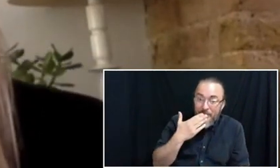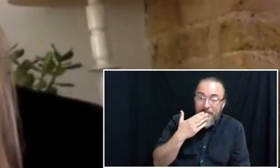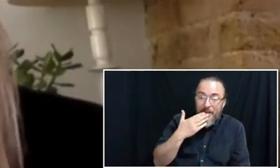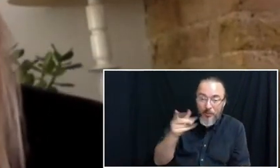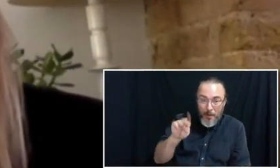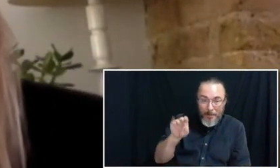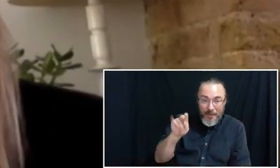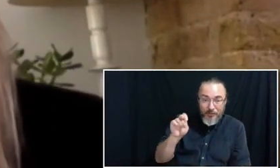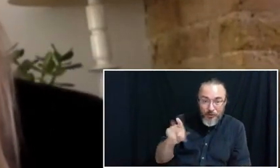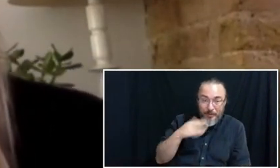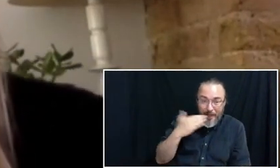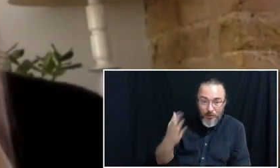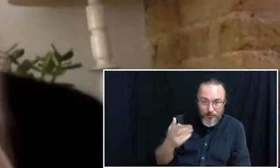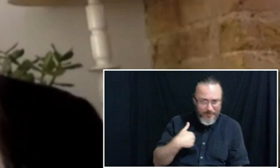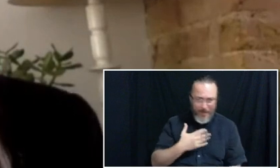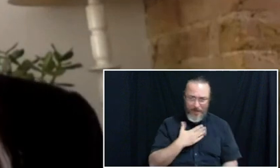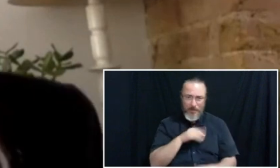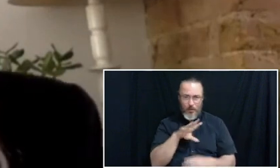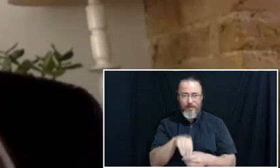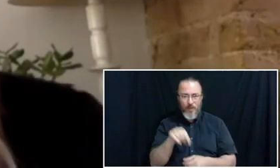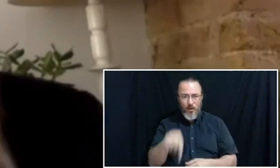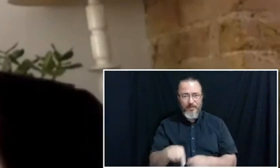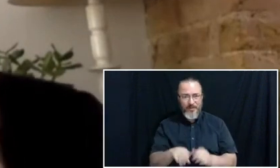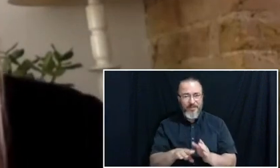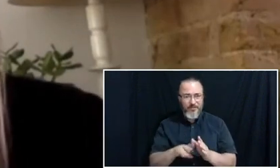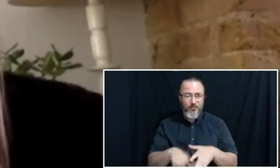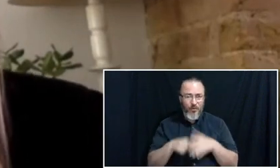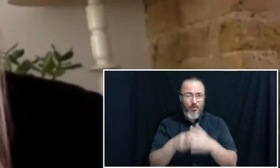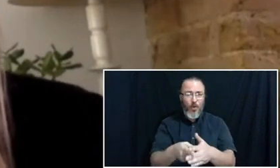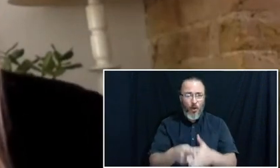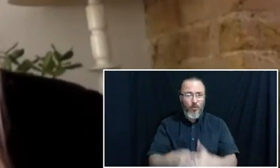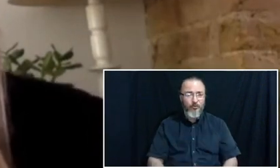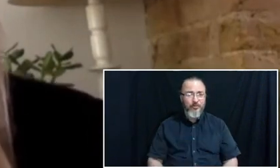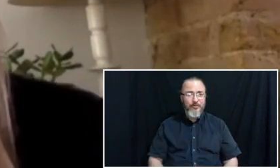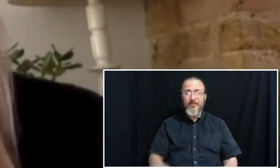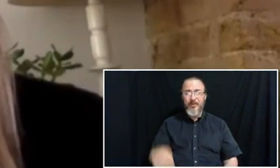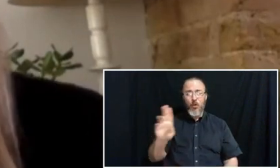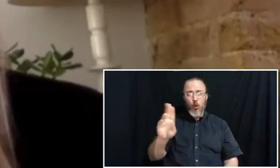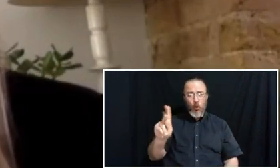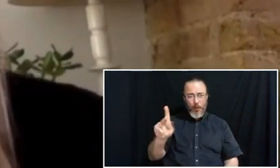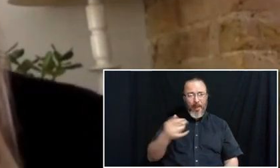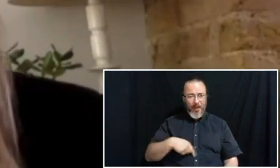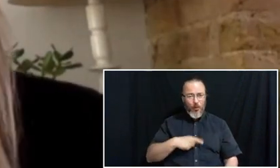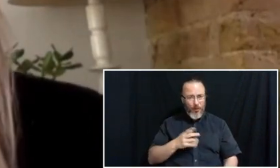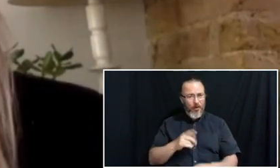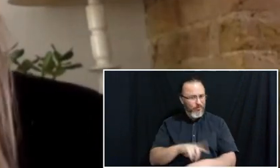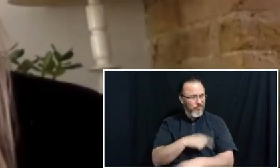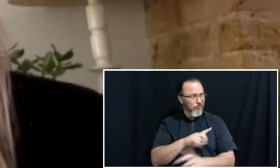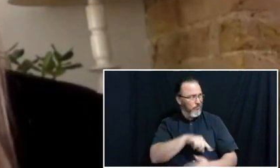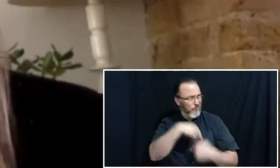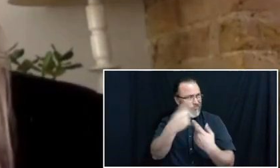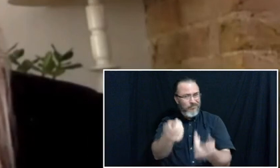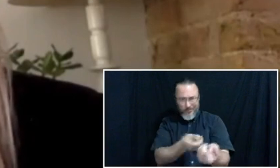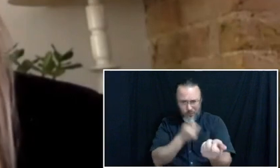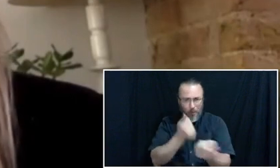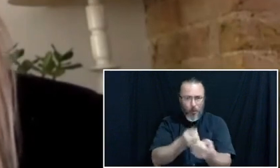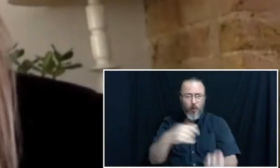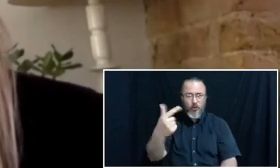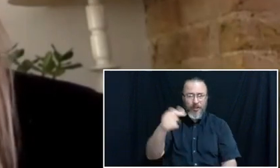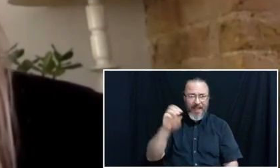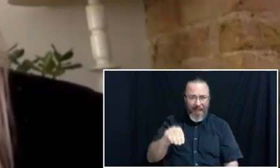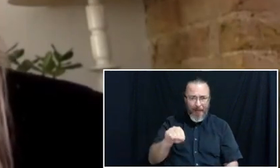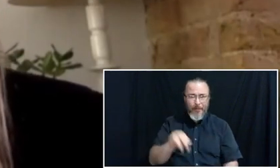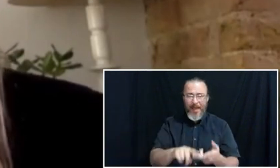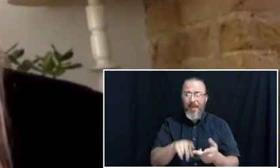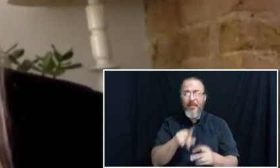ministre, M. Senge. Je me réjouis de participer au lancement du rapport. Le Royaume-Uni appuie le rapport GEM depuis